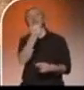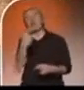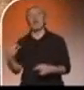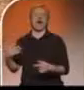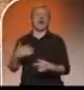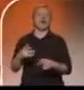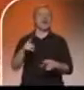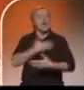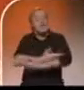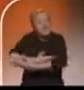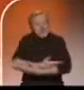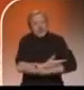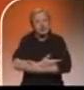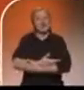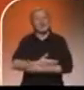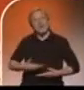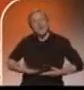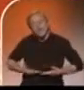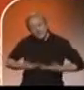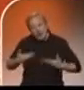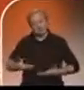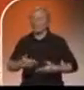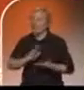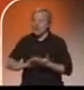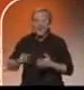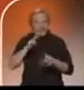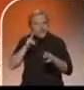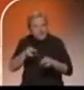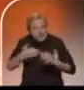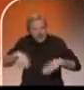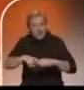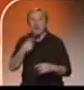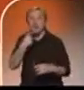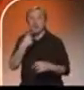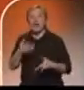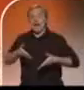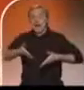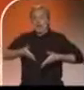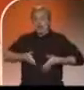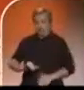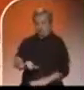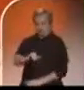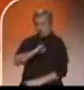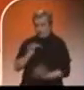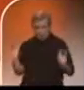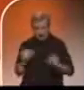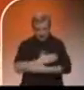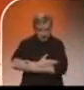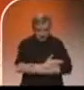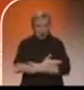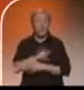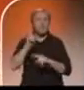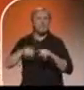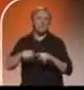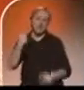povídat o možných vadách zraku, které vznikají u nedonošených novorozenců. Paní doktorko, dobrý den. Dobrý den. Pojďme na